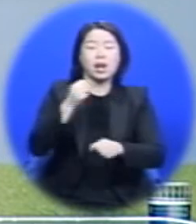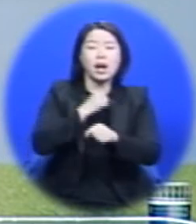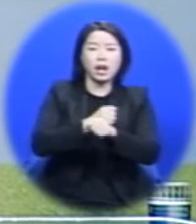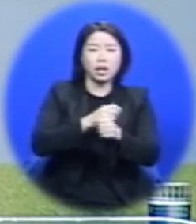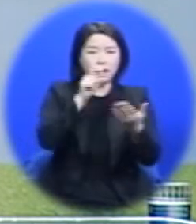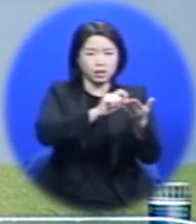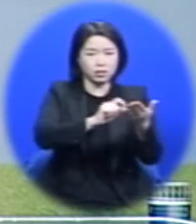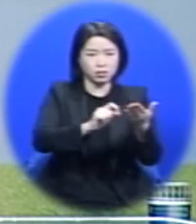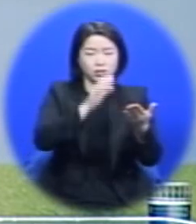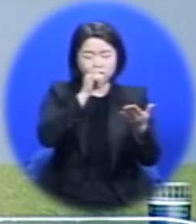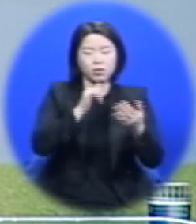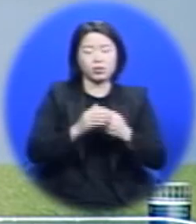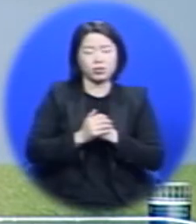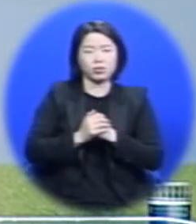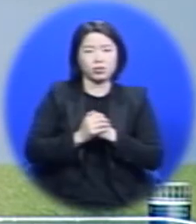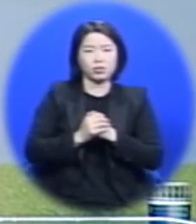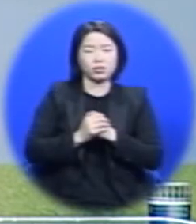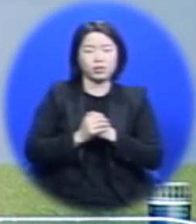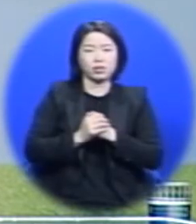했노라고 그분이 쓰셨더라.